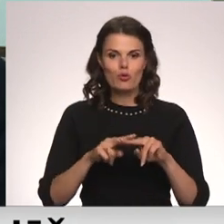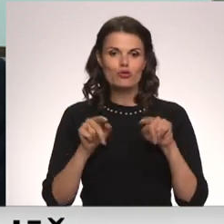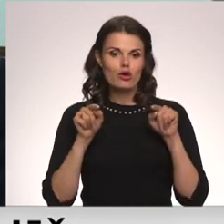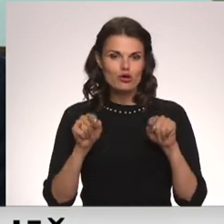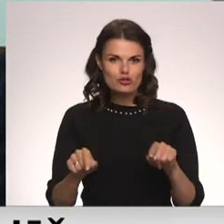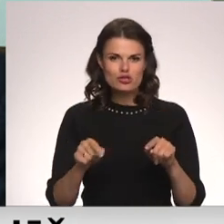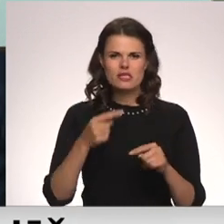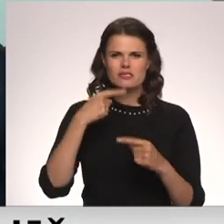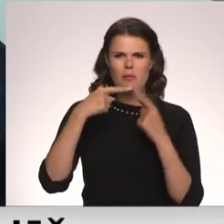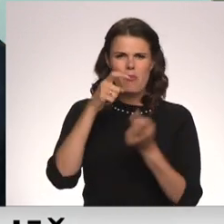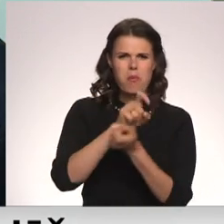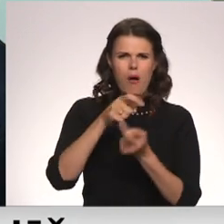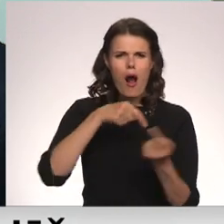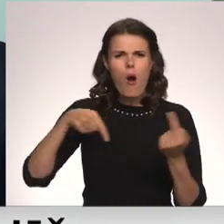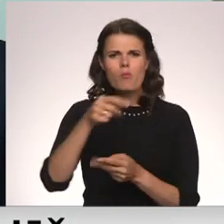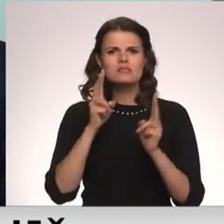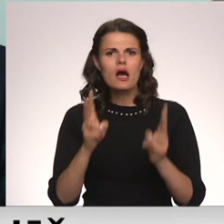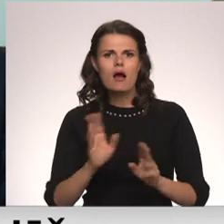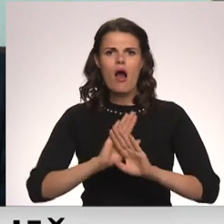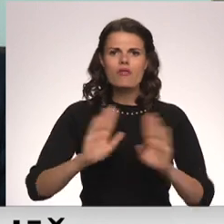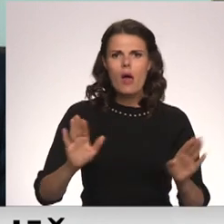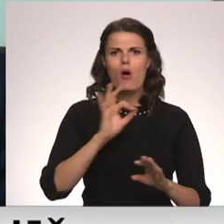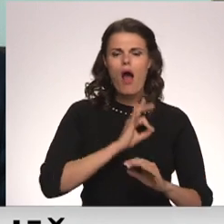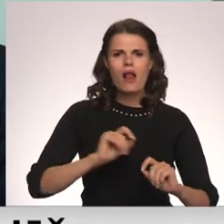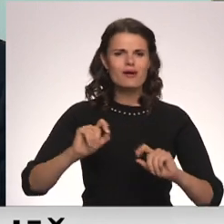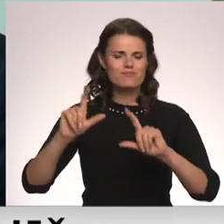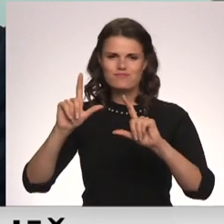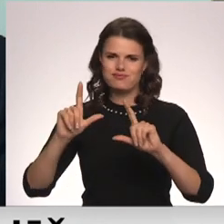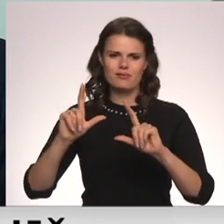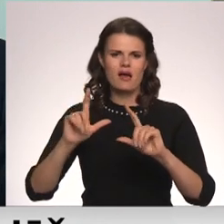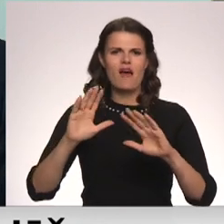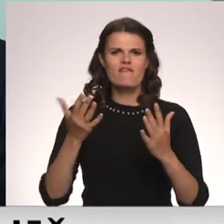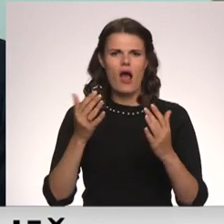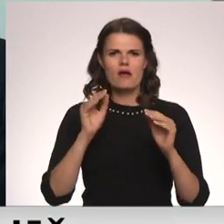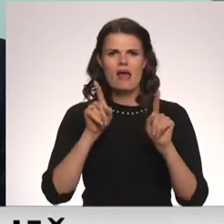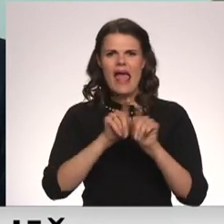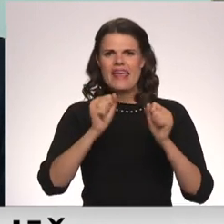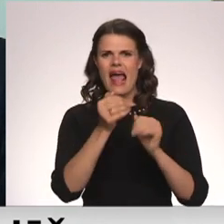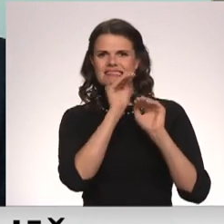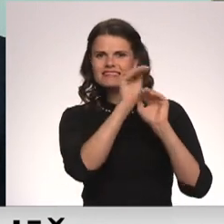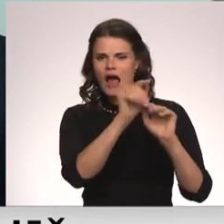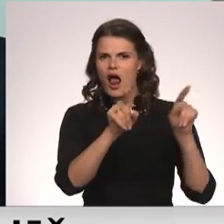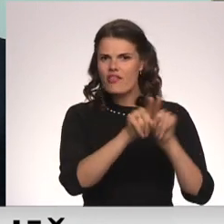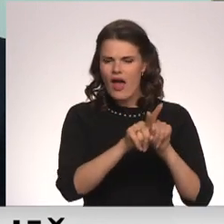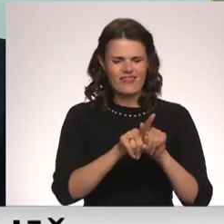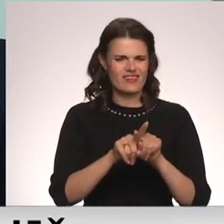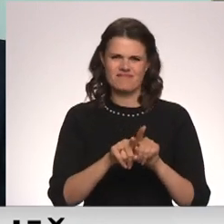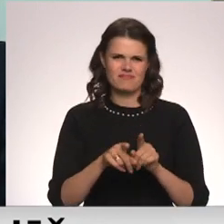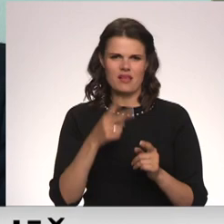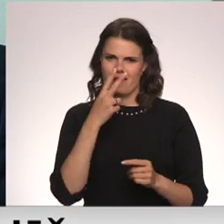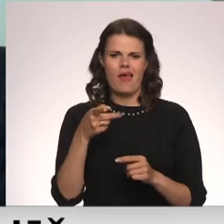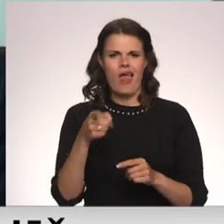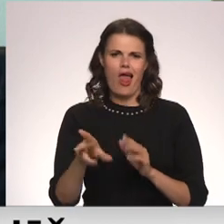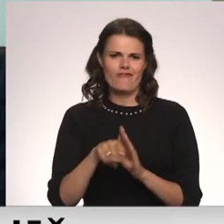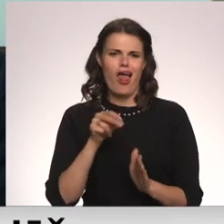šīs spekulācijas, ka netiks algas celtas vai tiek iesaldētas, nu tas ir iespējams, ka arī vēlēšana